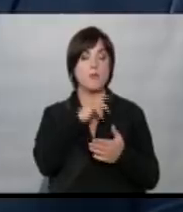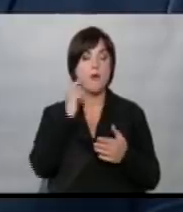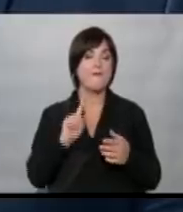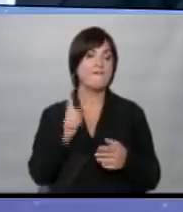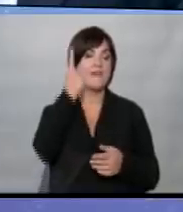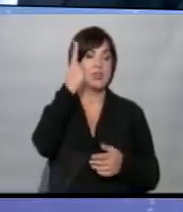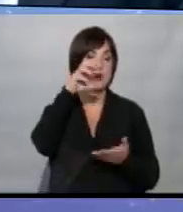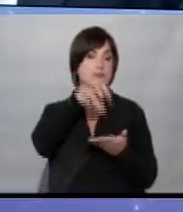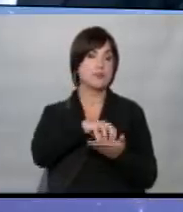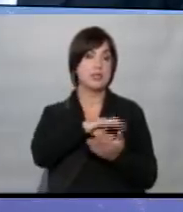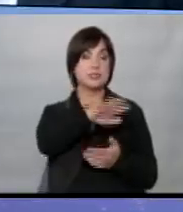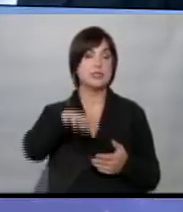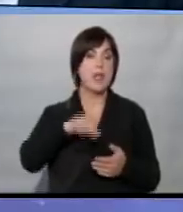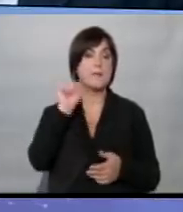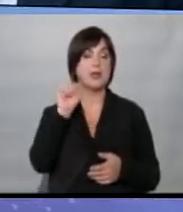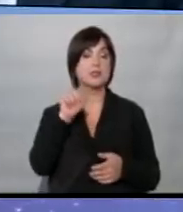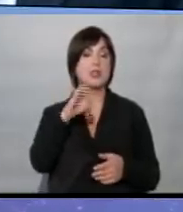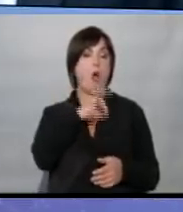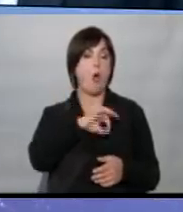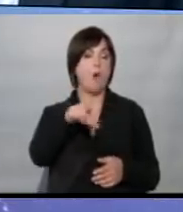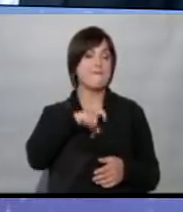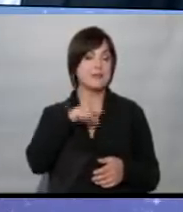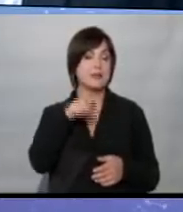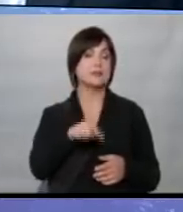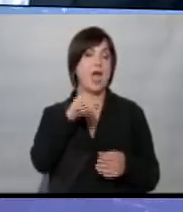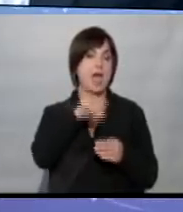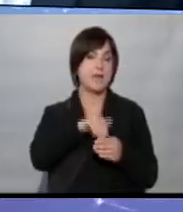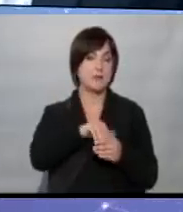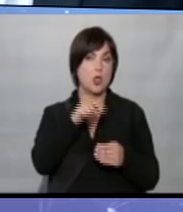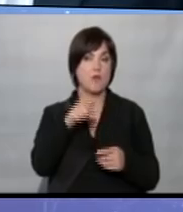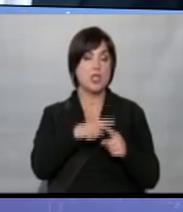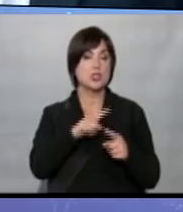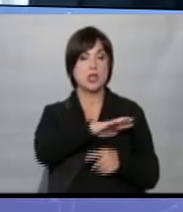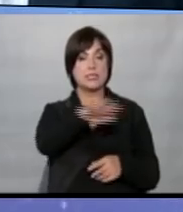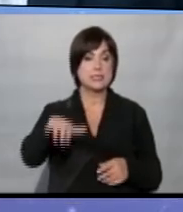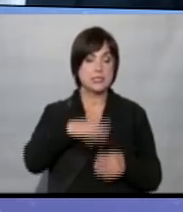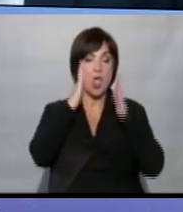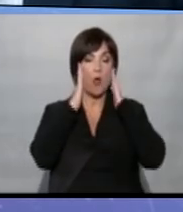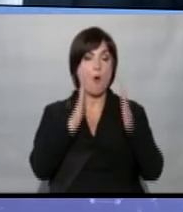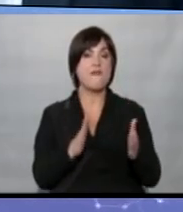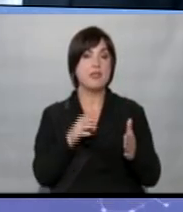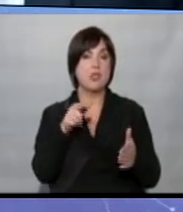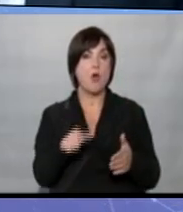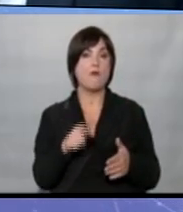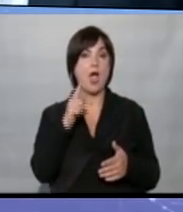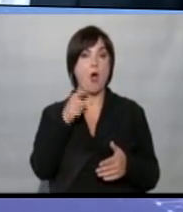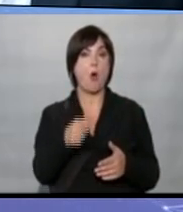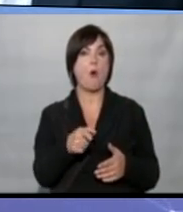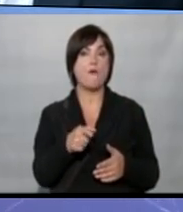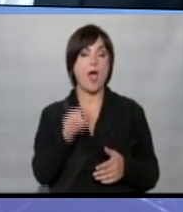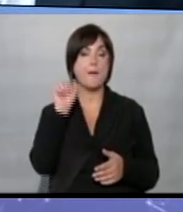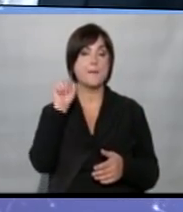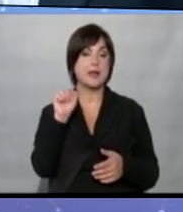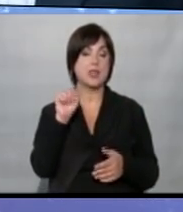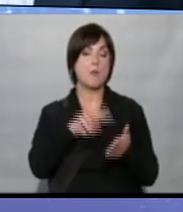високо? Затоа што сите партии се обврзаа на референдум. Да не забораваме, тоа е нешто што сите го вети. И во таа смисла, таа партија